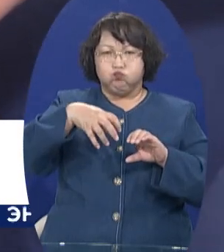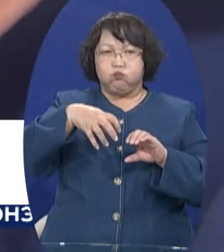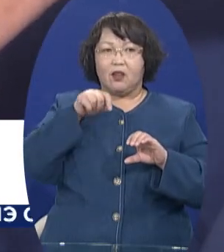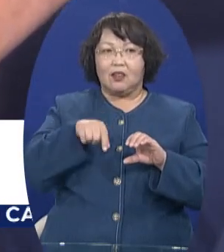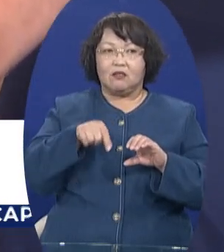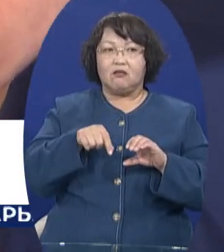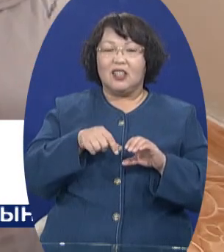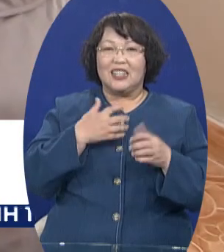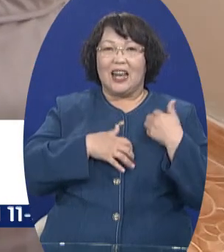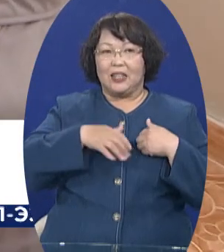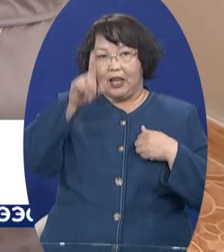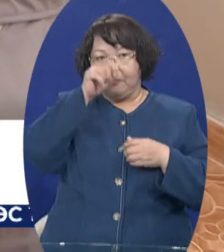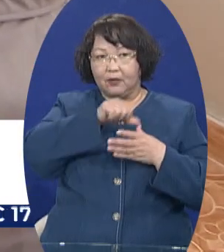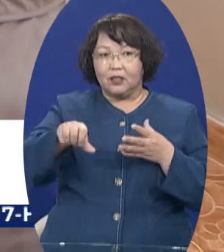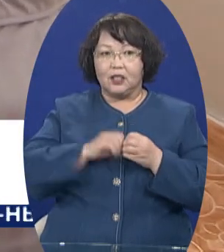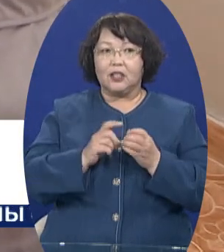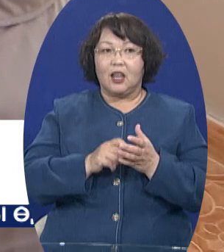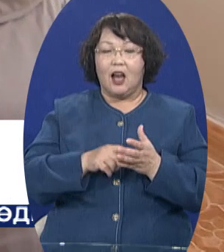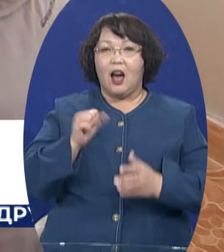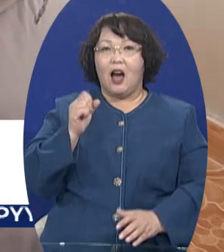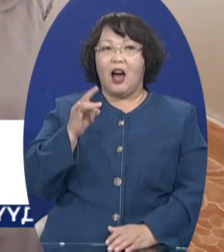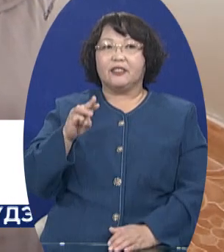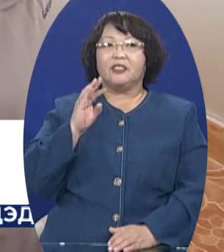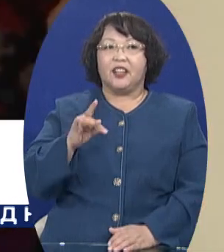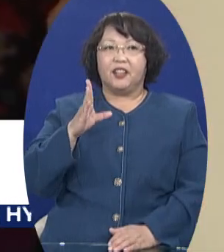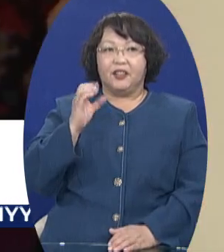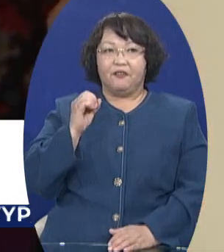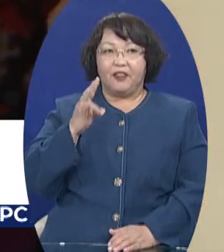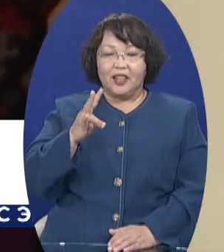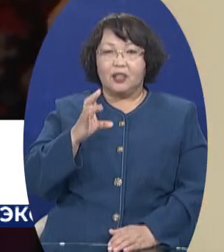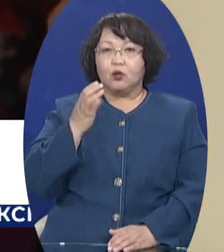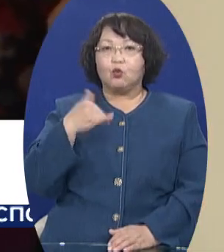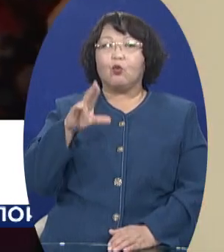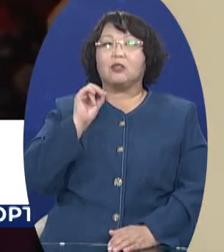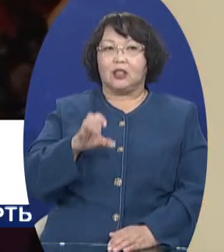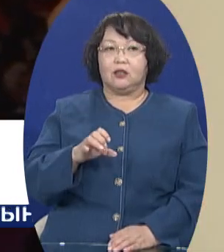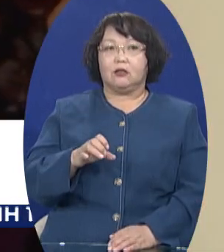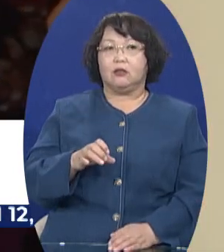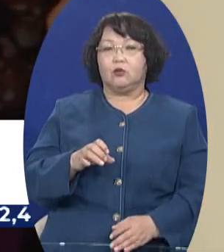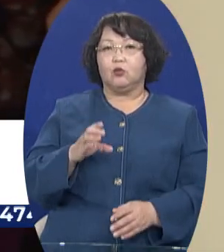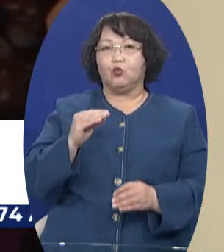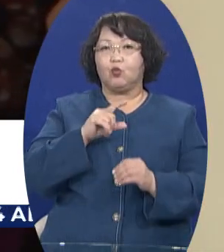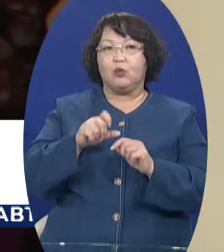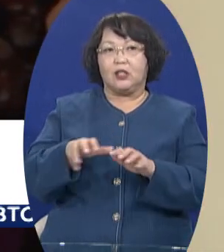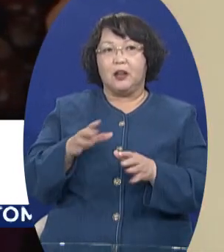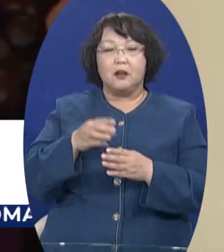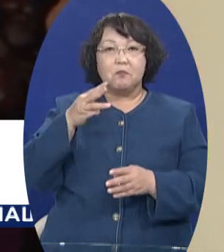эмчилгээ хийхээр мөн артервений сүлжээрлтэй хүн байна. Гих мэтийн одоо мэдрэлийн өвдөлтүүдтэй хүмүүс